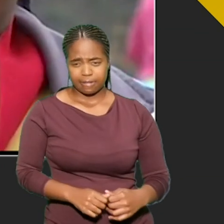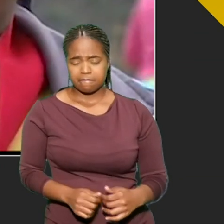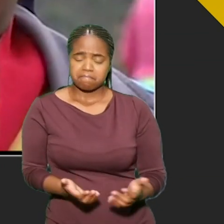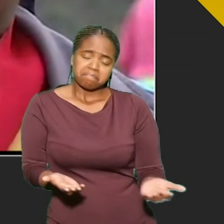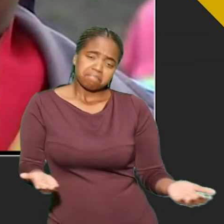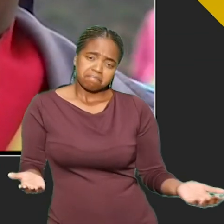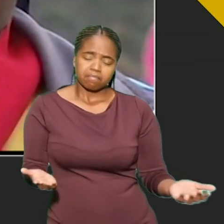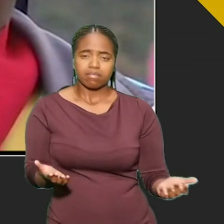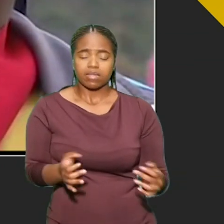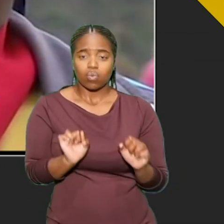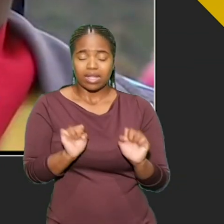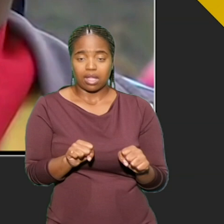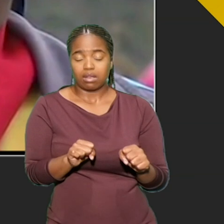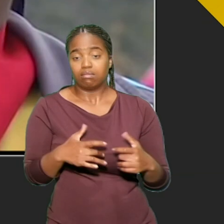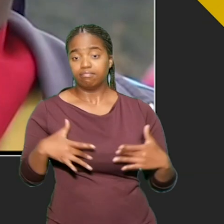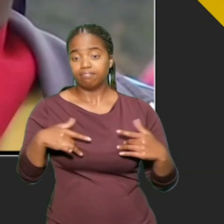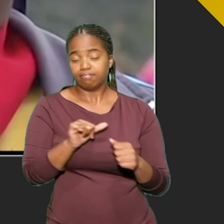singaphila ubomi obuhle xa singanendlela